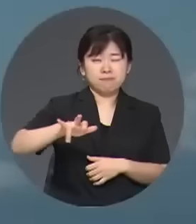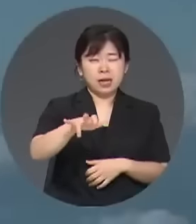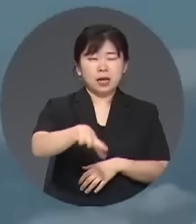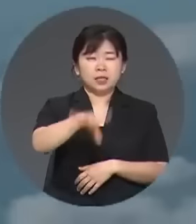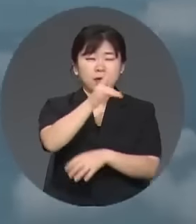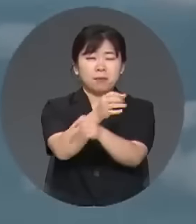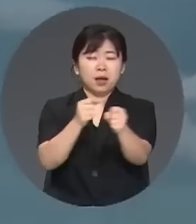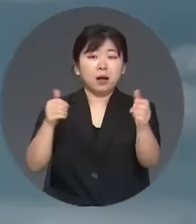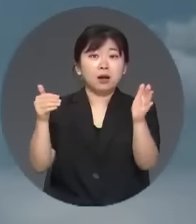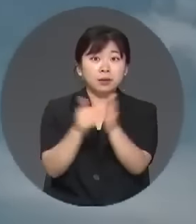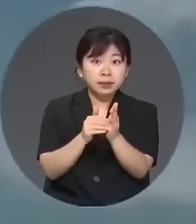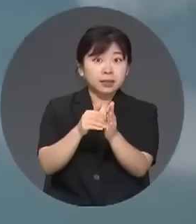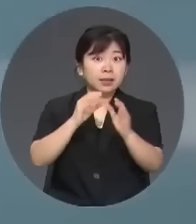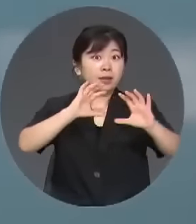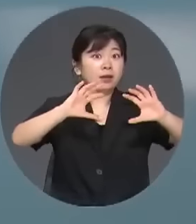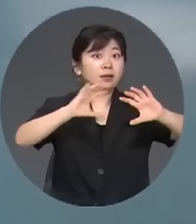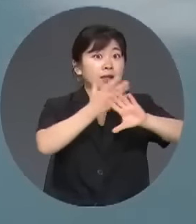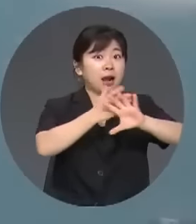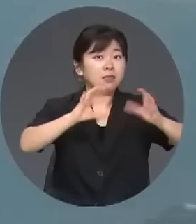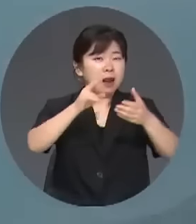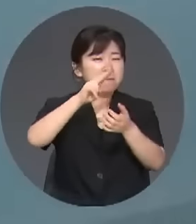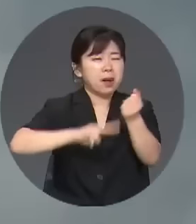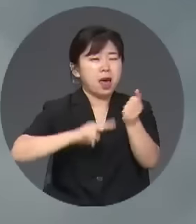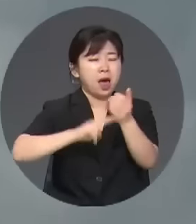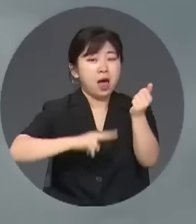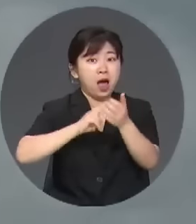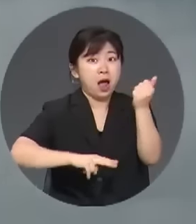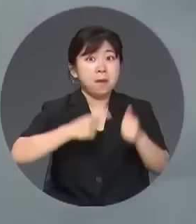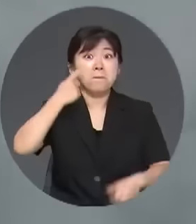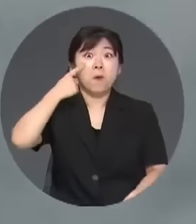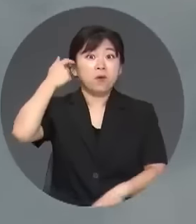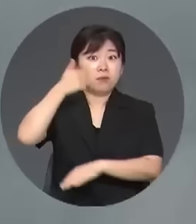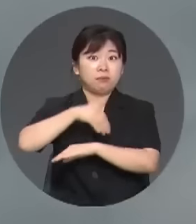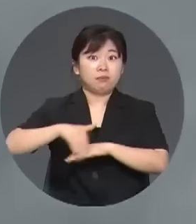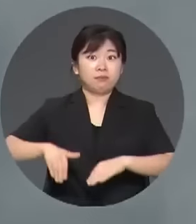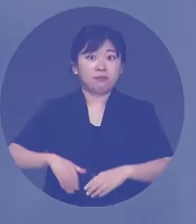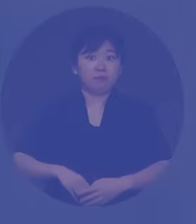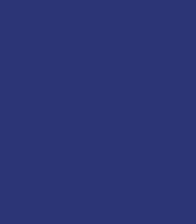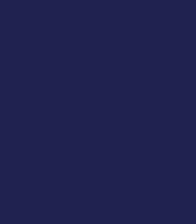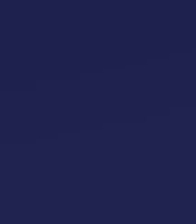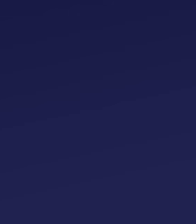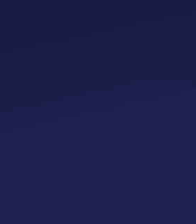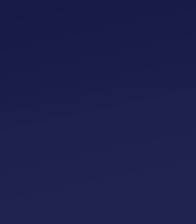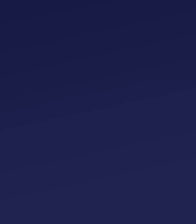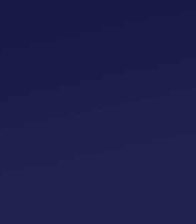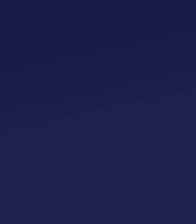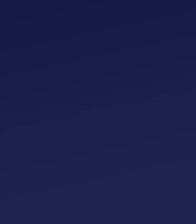계기로 세계 시장 진출도 노리고 있습니다. MBC 뉴스 이종수입니다.